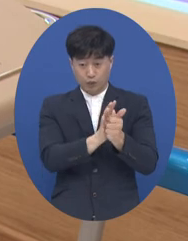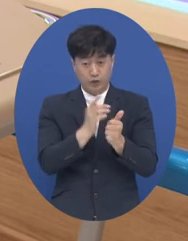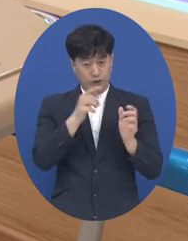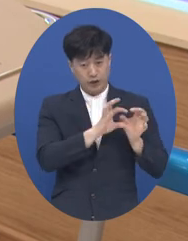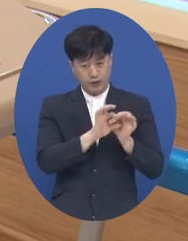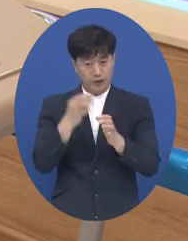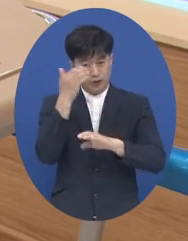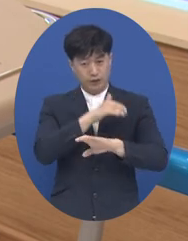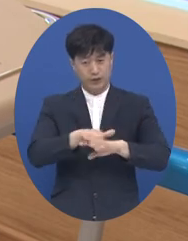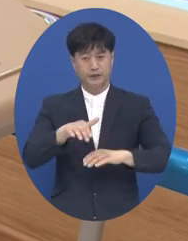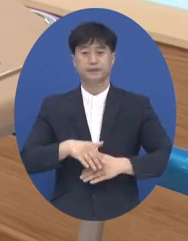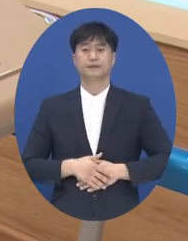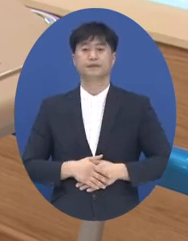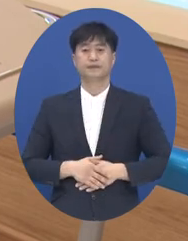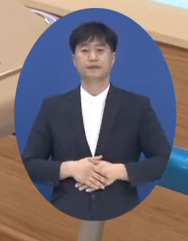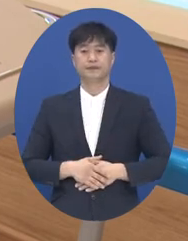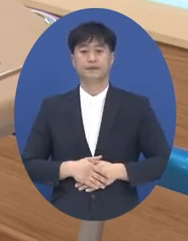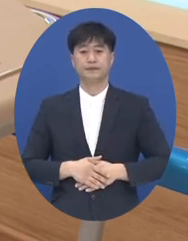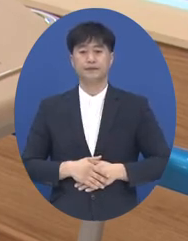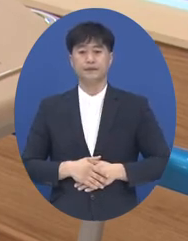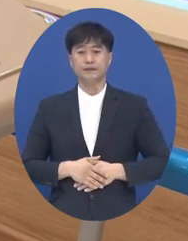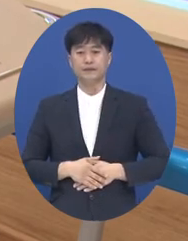경기 주 tv 구형 술입니다